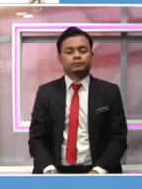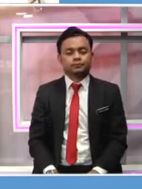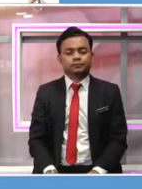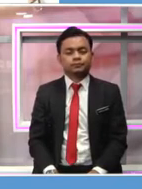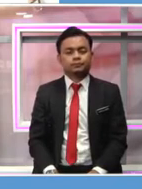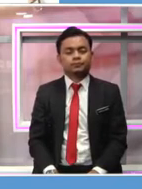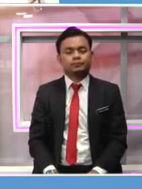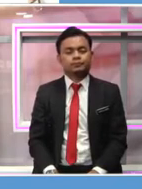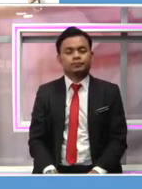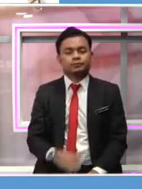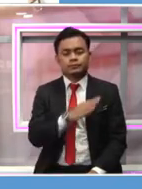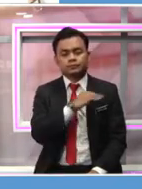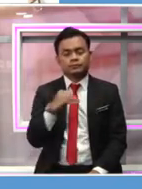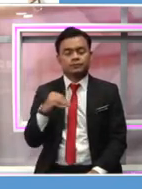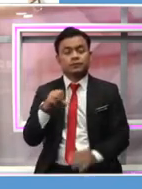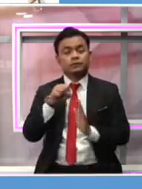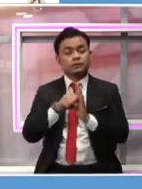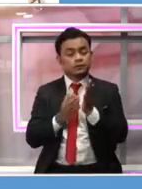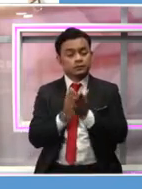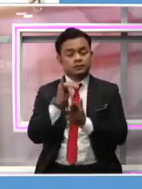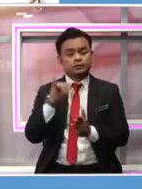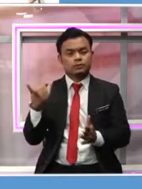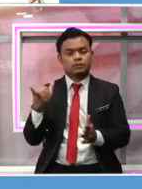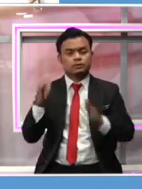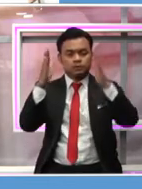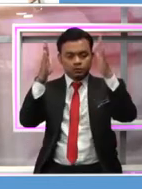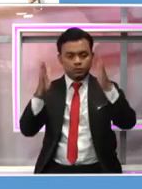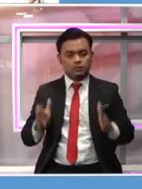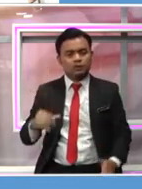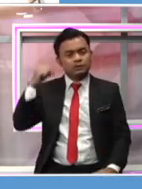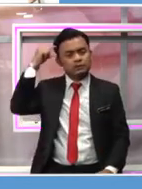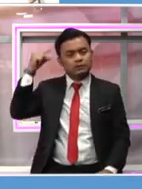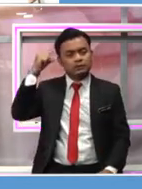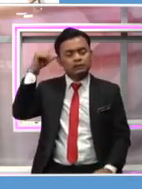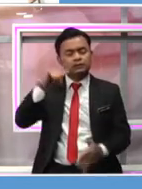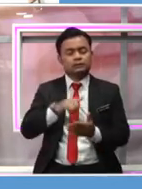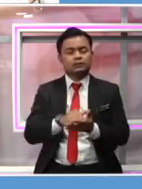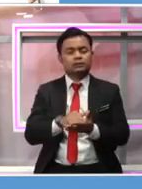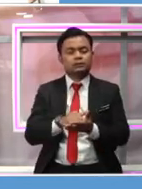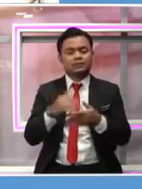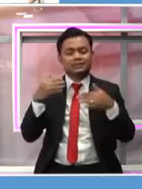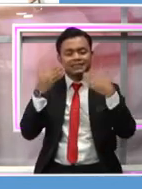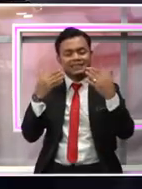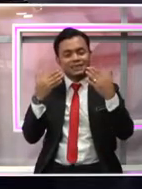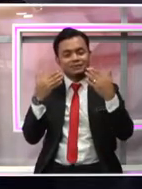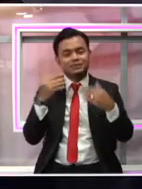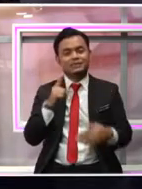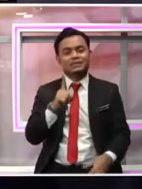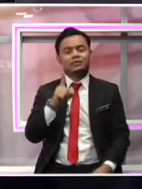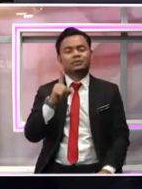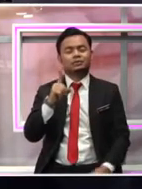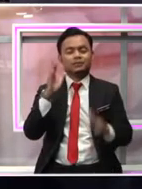dan seterusnya kelima orang gila itu ketawa sendirian sampai ketawa sendirian